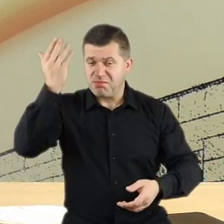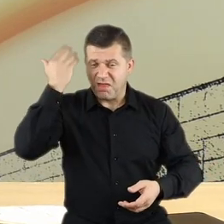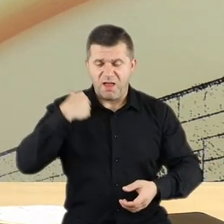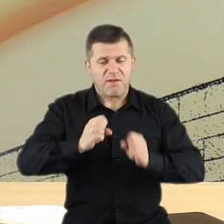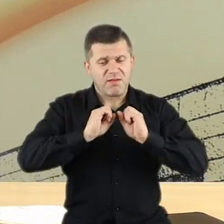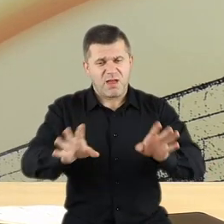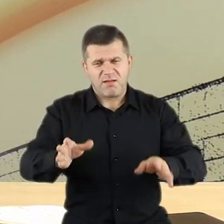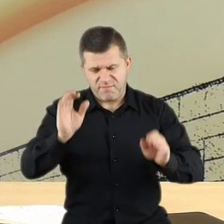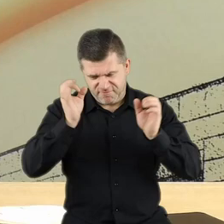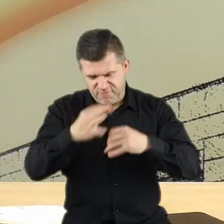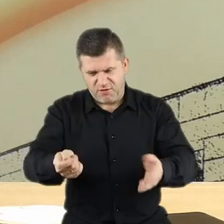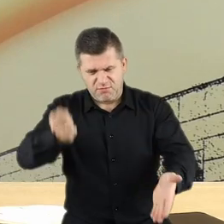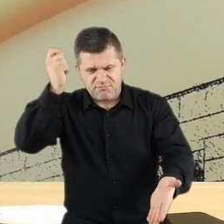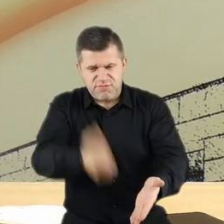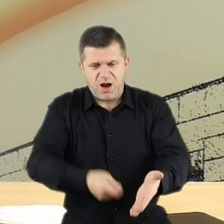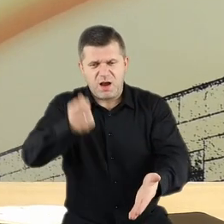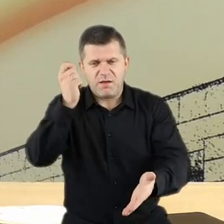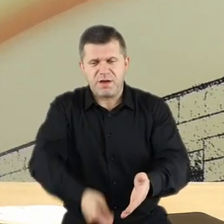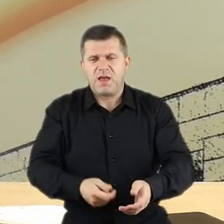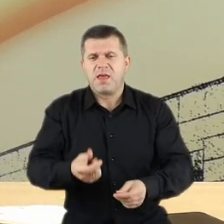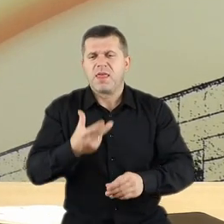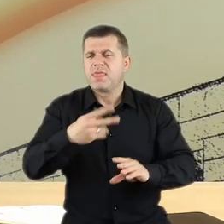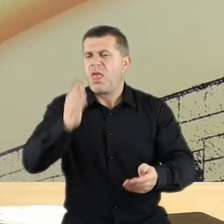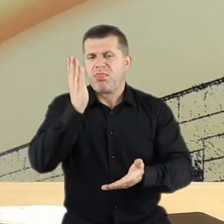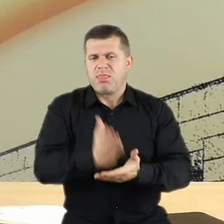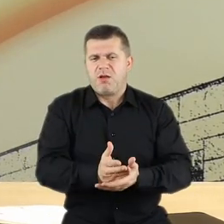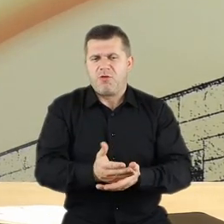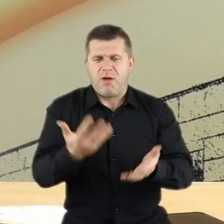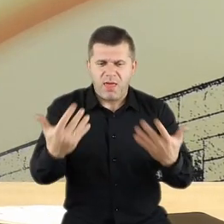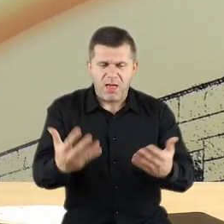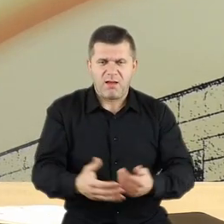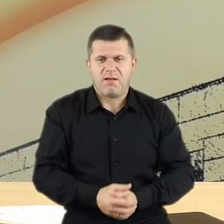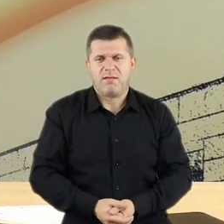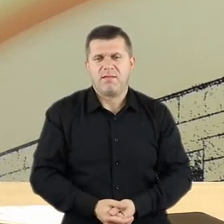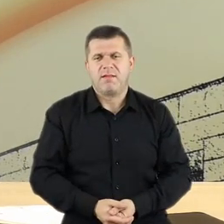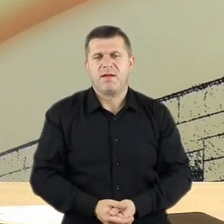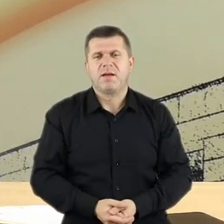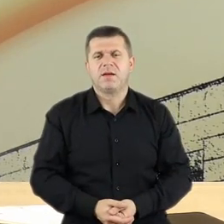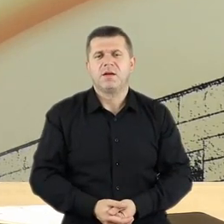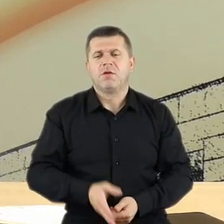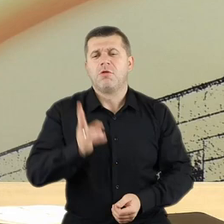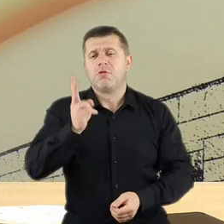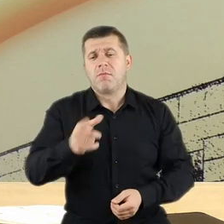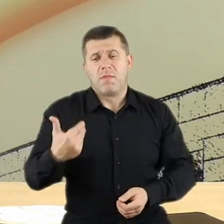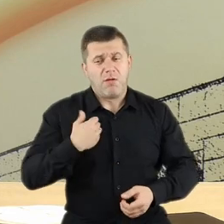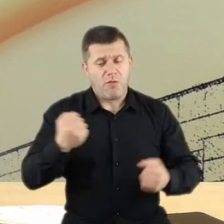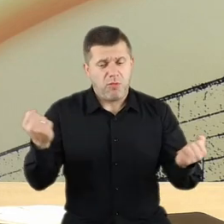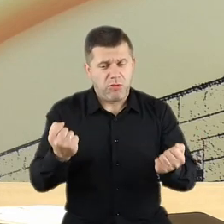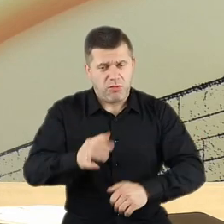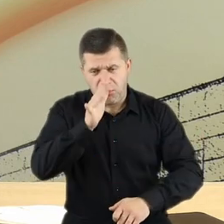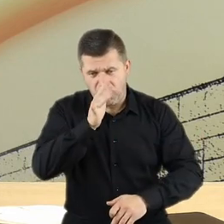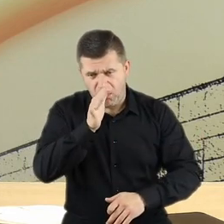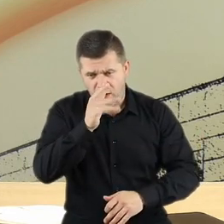nauczyciele lalki równo to nie tylko po rękach ale jak jakiś tam uczeń był